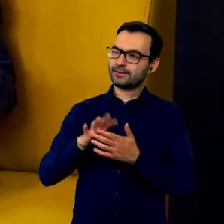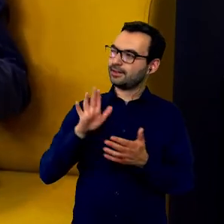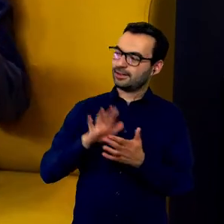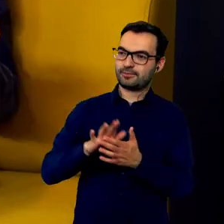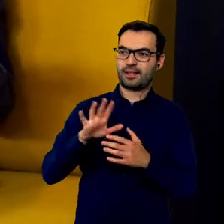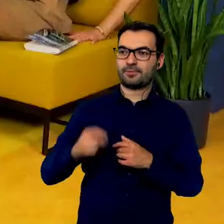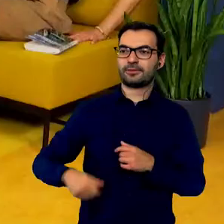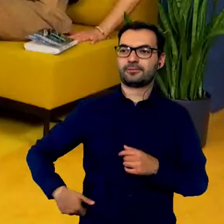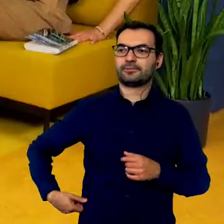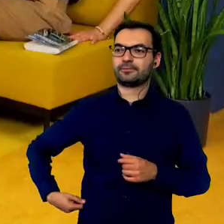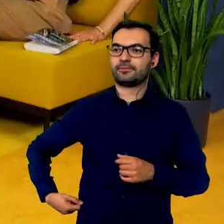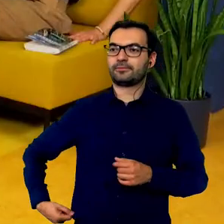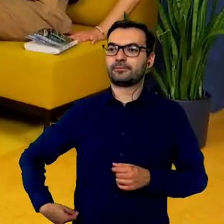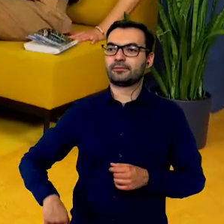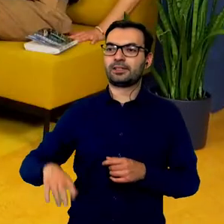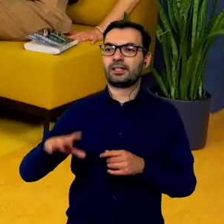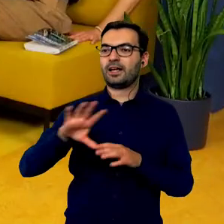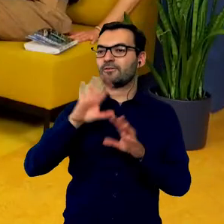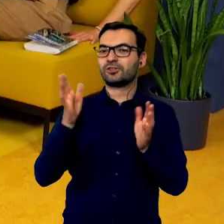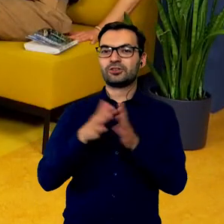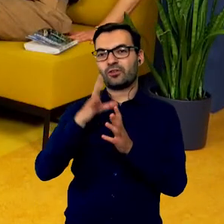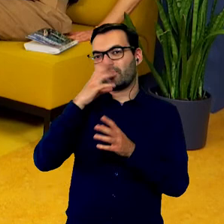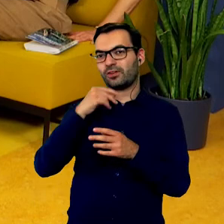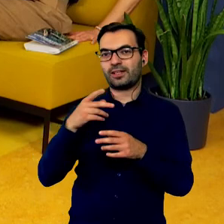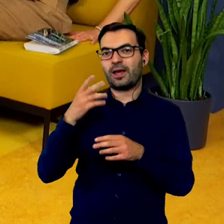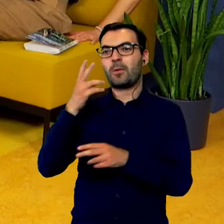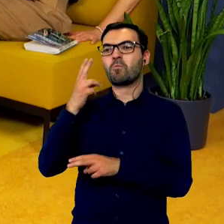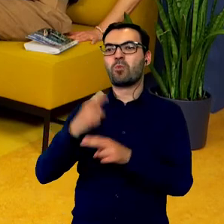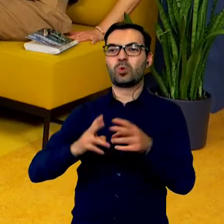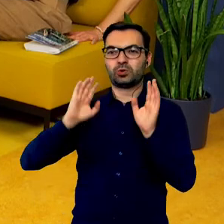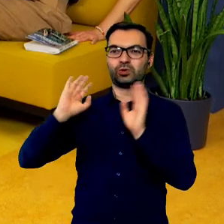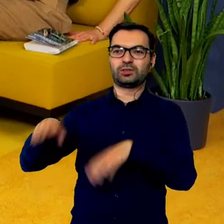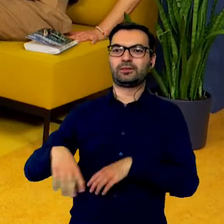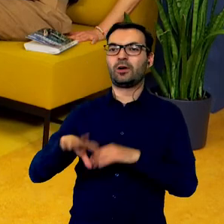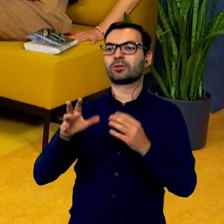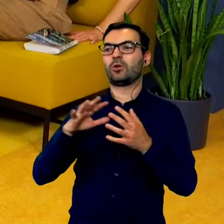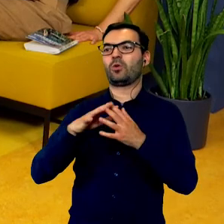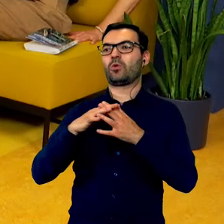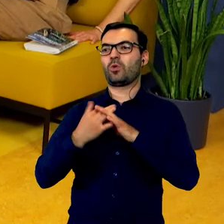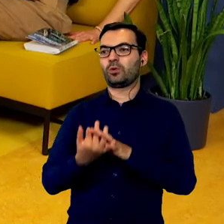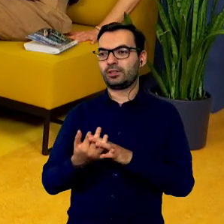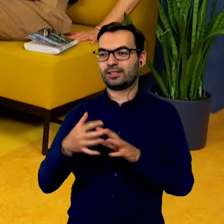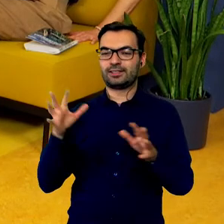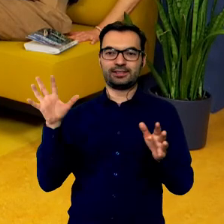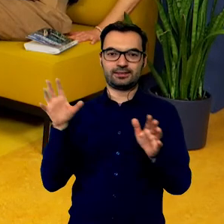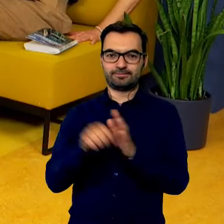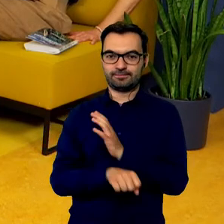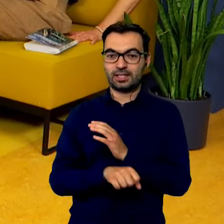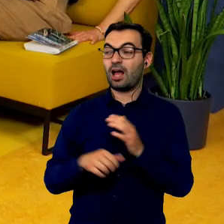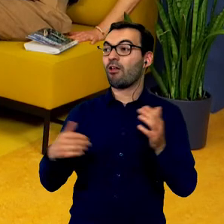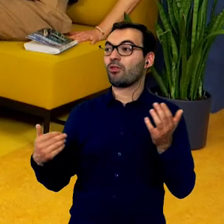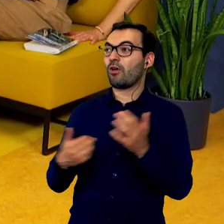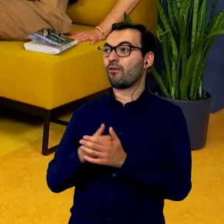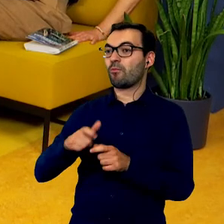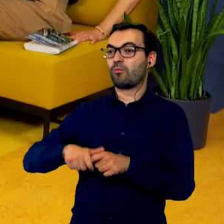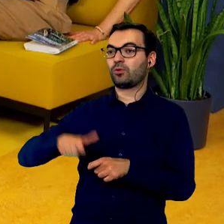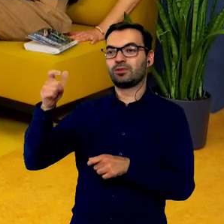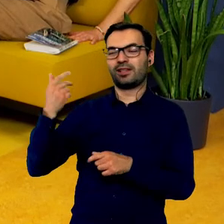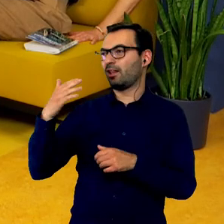ale Grecja. To wszystko wygląda na niedokończone, bo widzimy ruiny, które są zniszczeniem, a nowe budynki